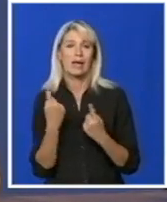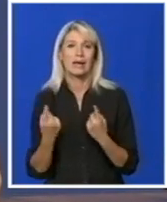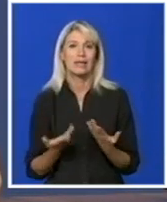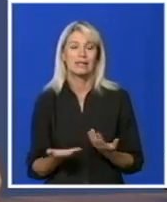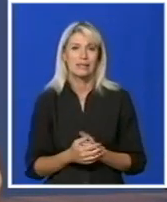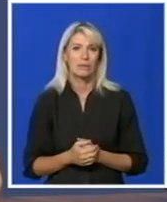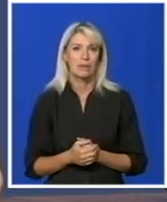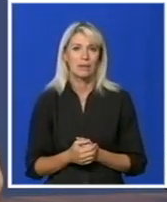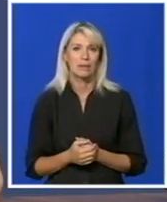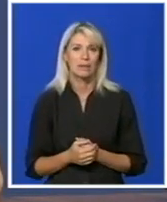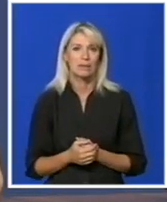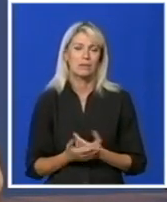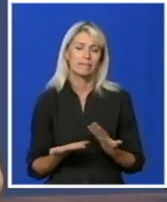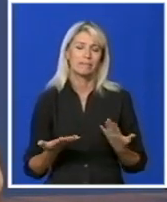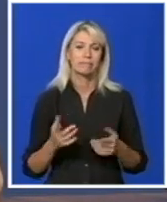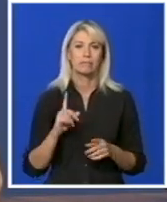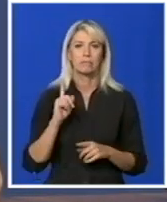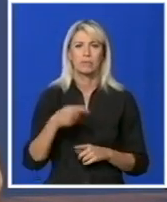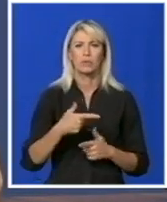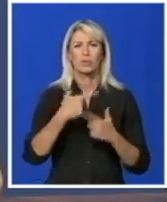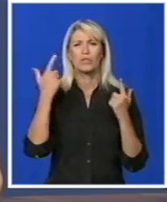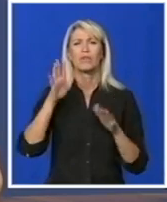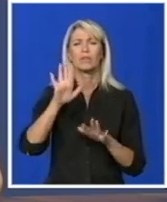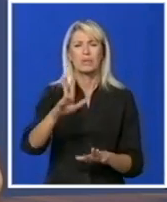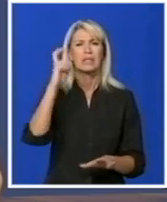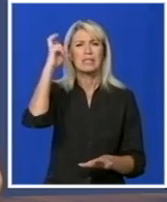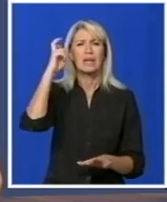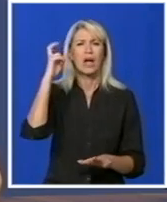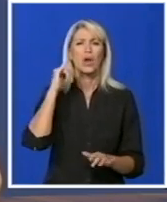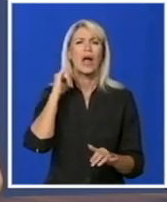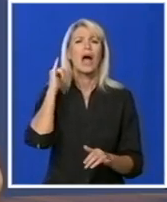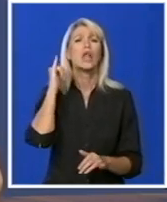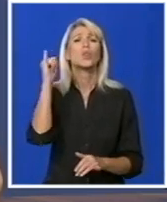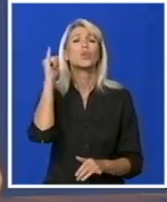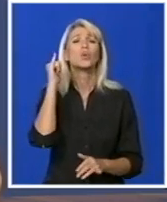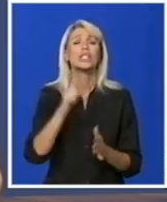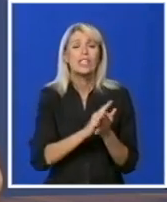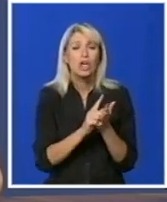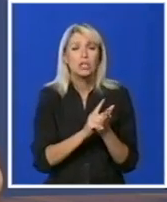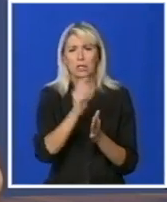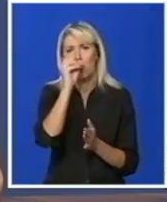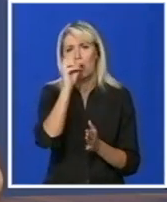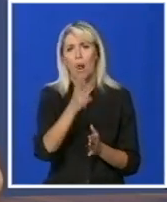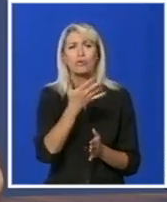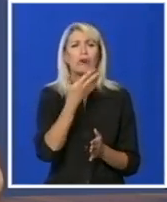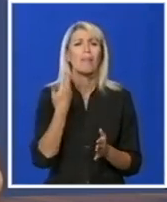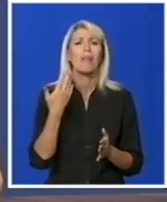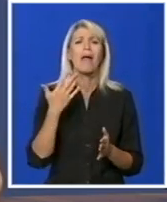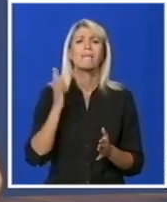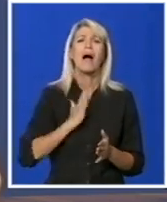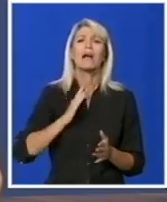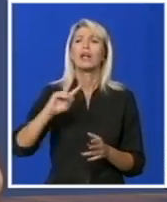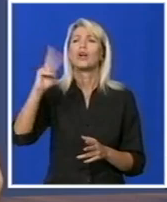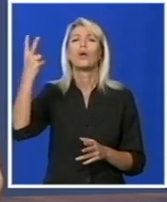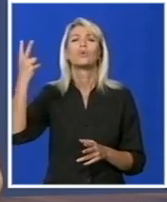Drugo, znate, moramo biti svesni da je njihova turistička sezona vrlo loša, da tamo nema ljudi iz drugih